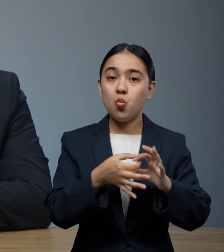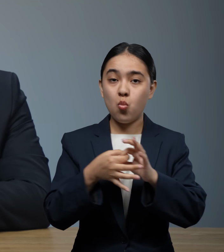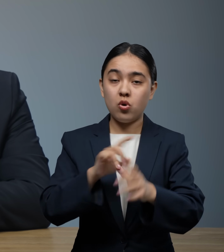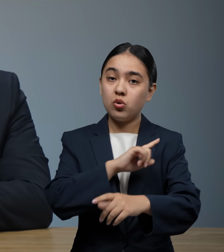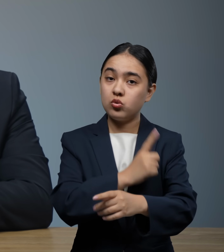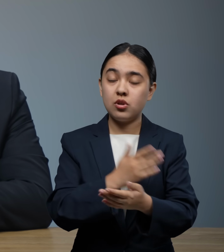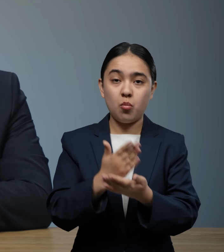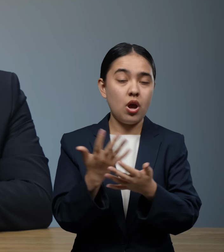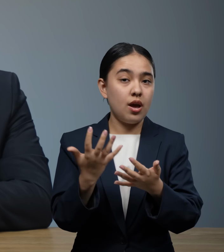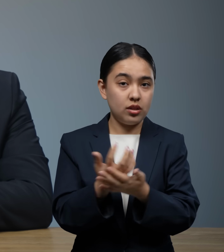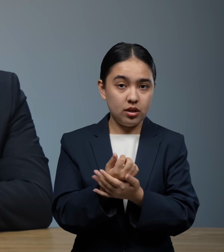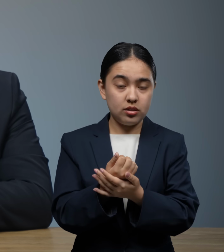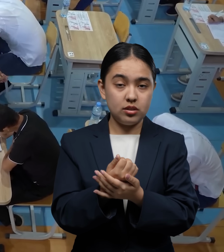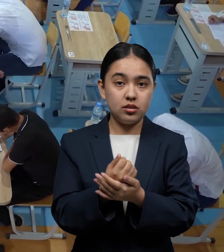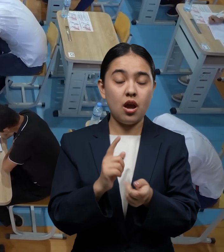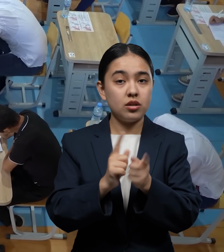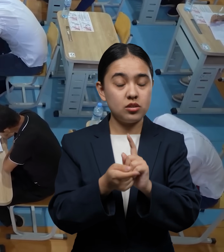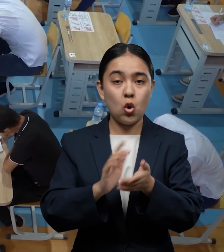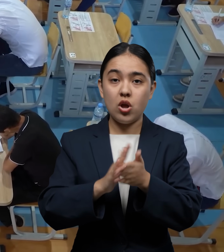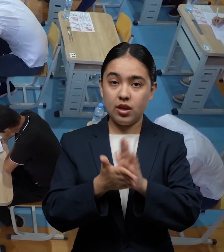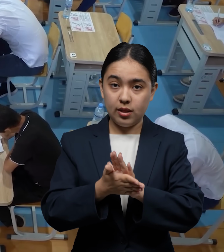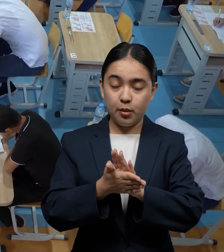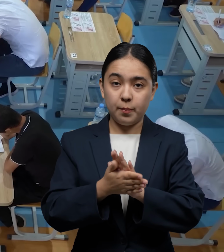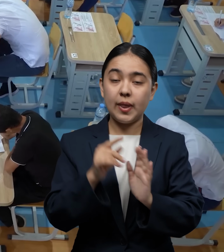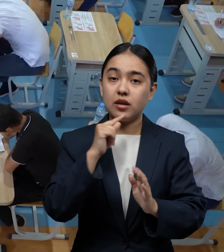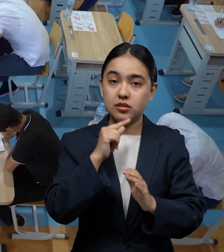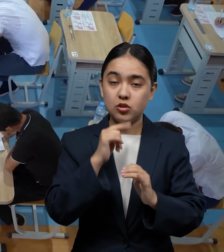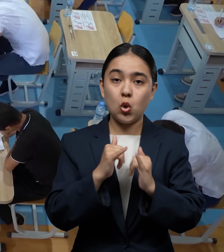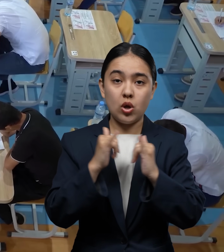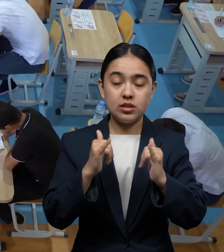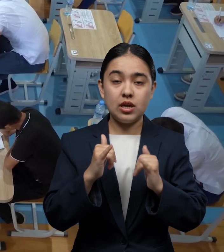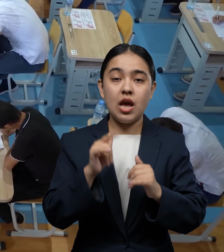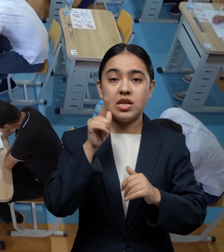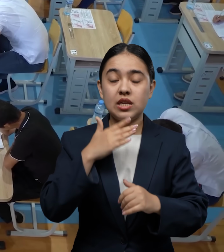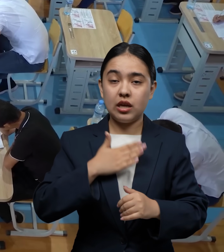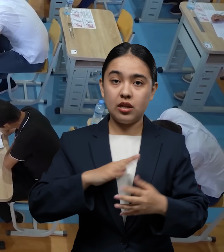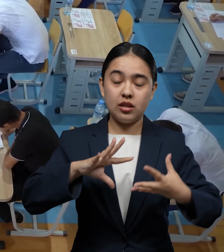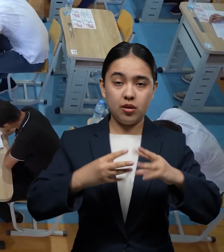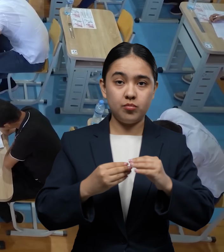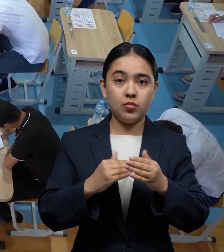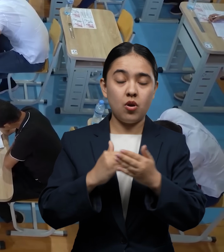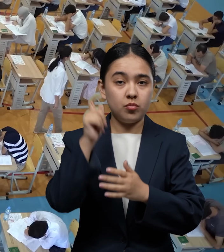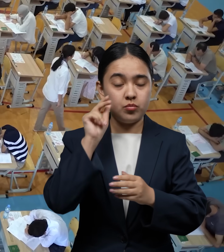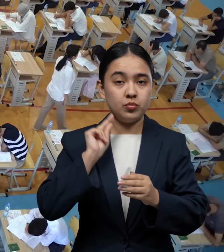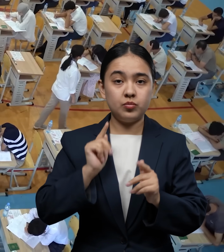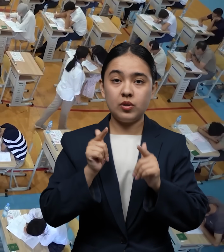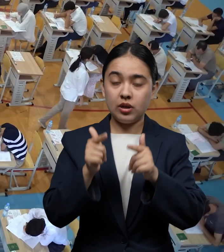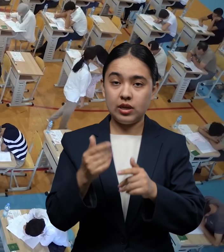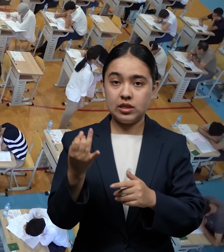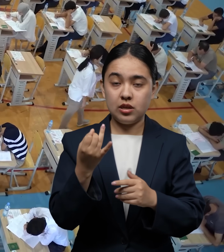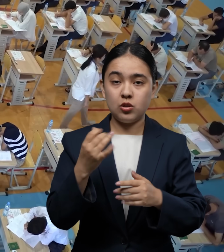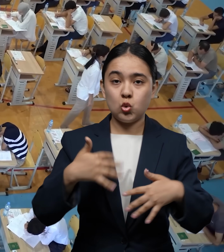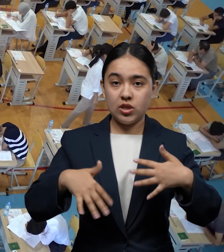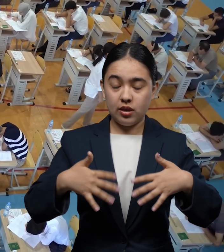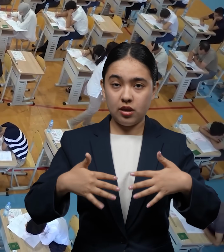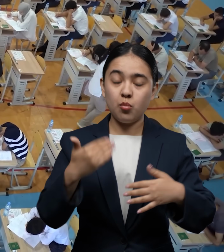kuchli bog'liqlik borligi aniqlangan. Aksincha holatda esa iqtisodiy o'sish sekinlashishi natijasida oliy ma'lumotli bo'lishga